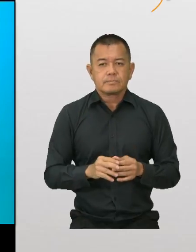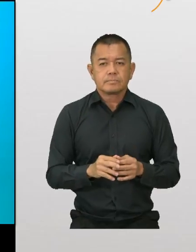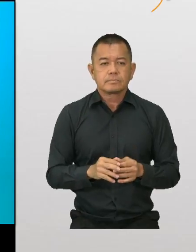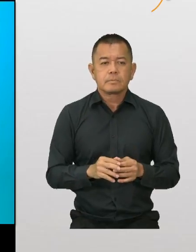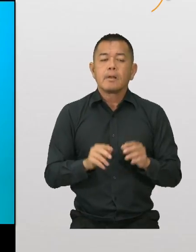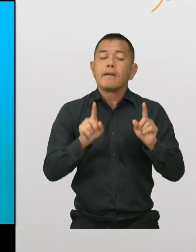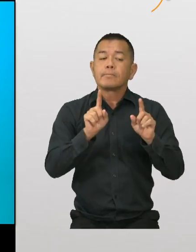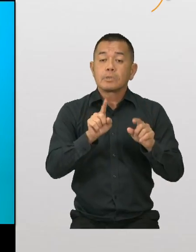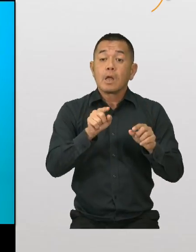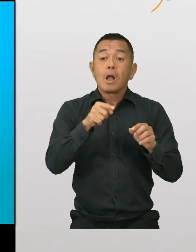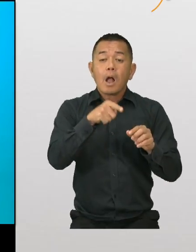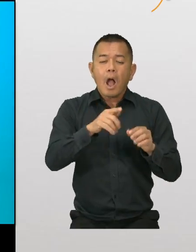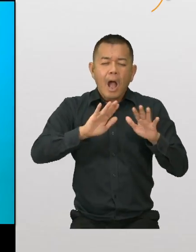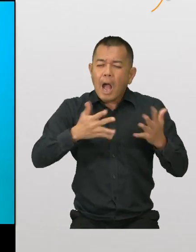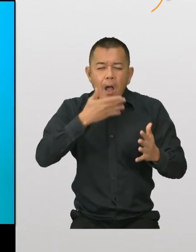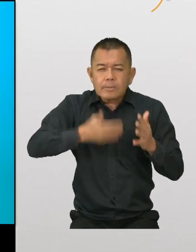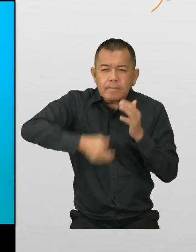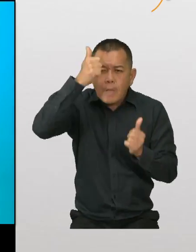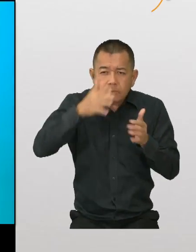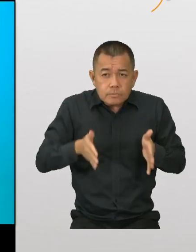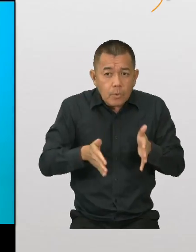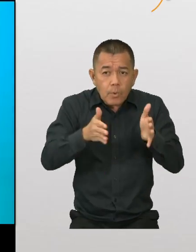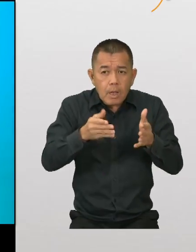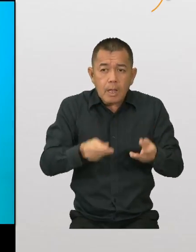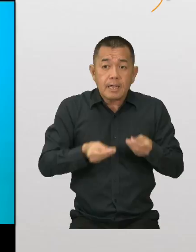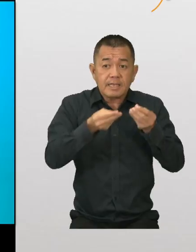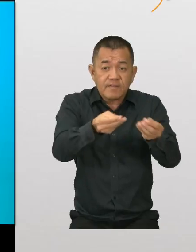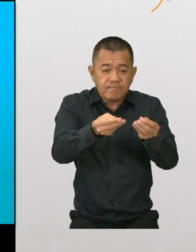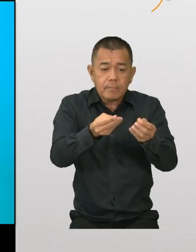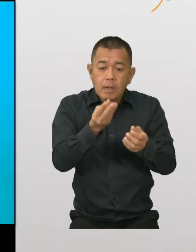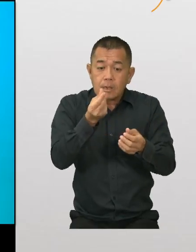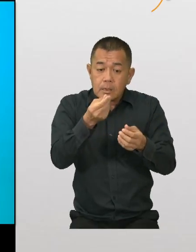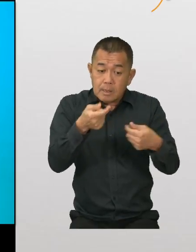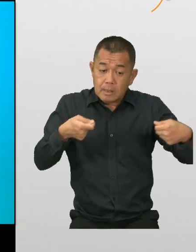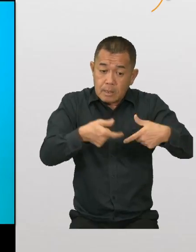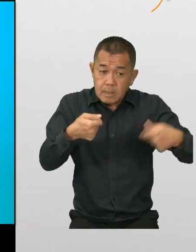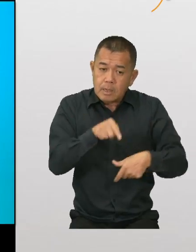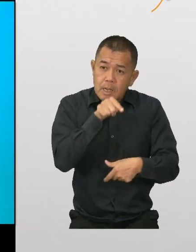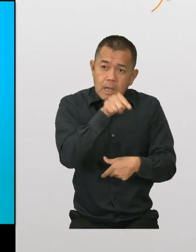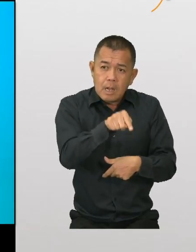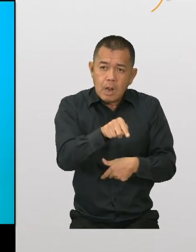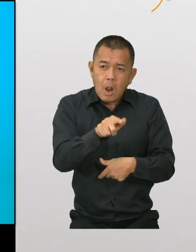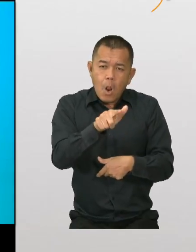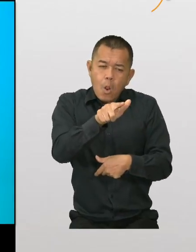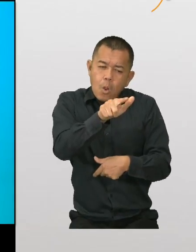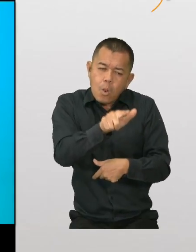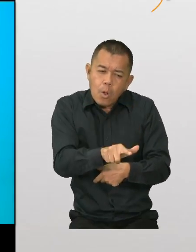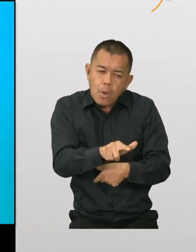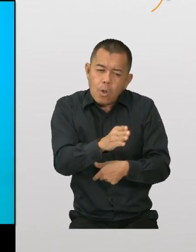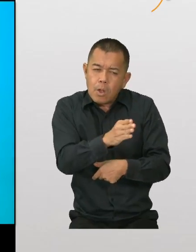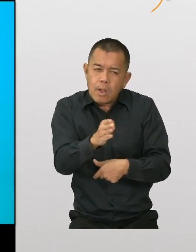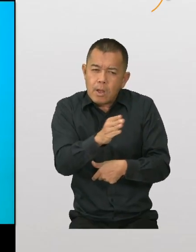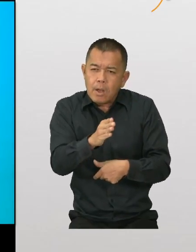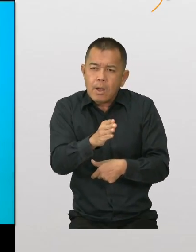give direct subsidies. 我们直接津贴中低收入家庭， These direct subsidies are for low to middle income